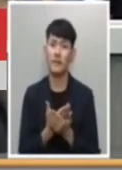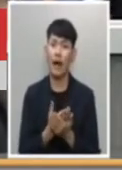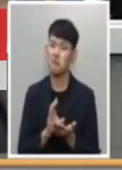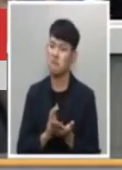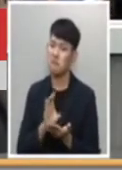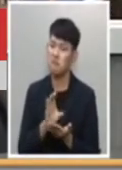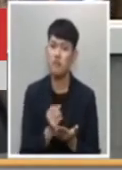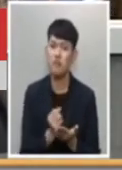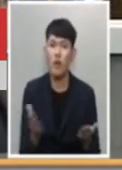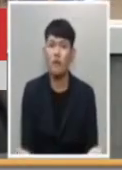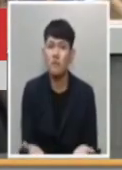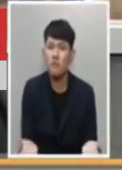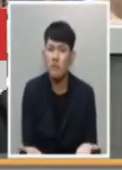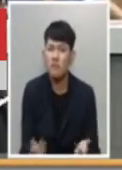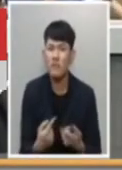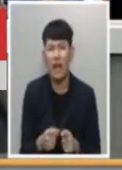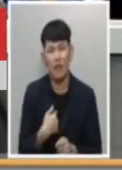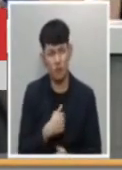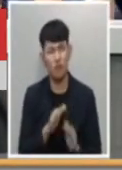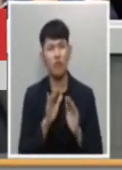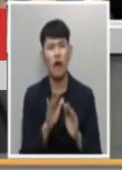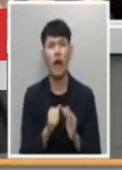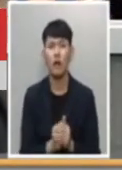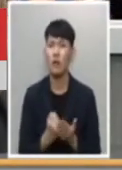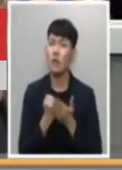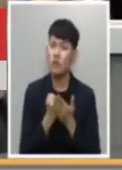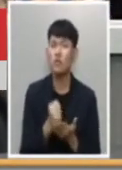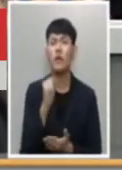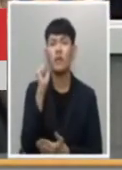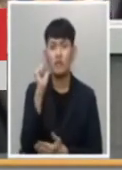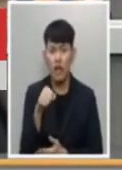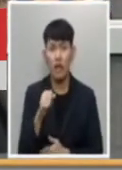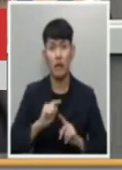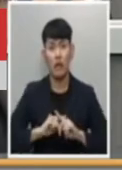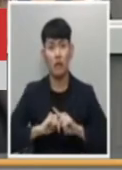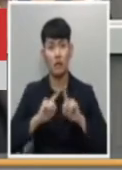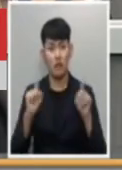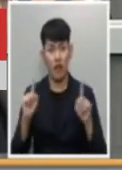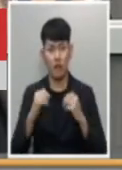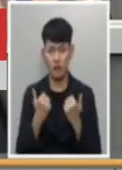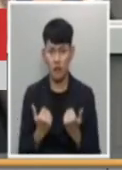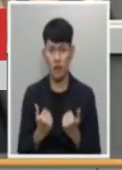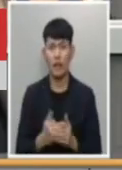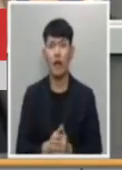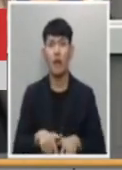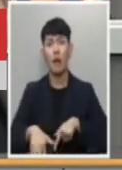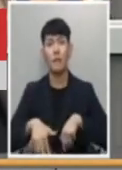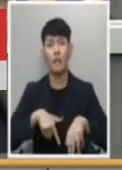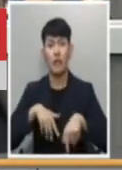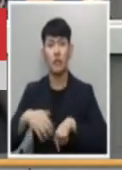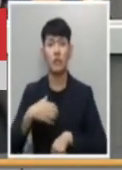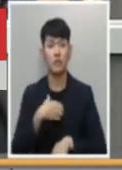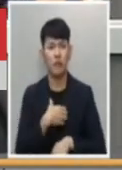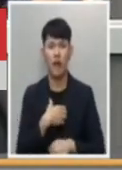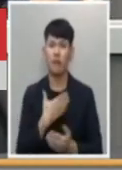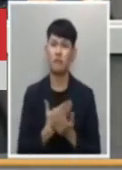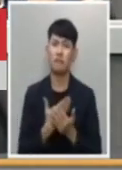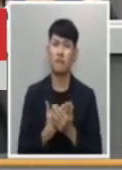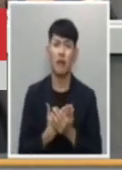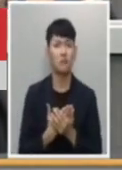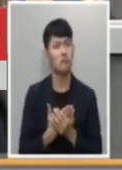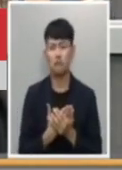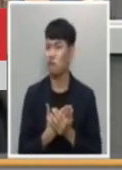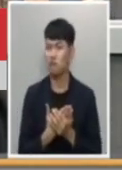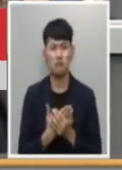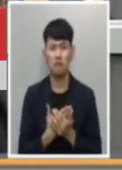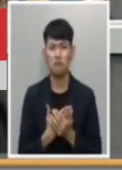านครับว่าการที่จะช่วยเหลืออะไรก็แล้วแต่นะครับวันนี้เนี่ยประชาชนไม่อยากได้เงินเฉยๆครับประชาชน